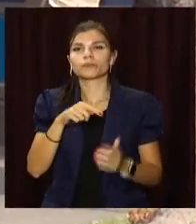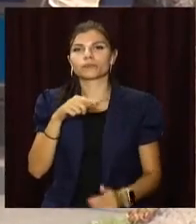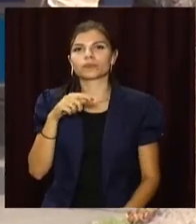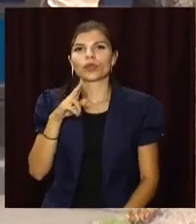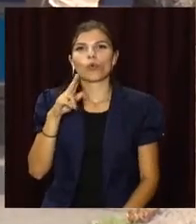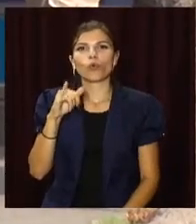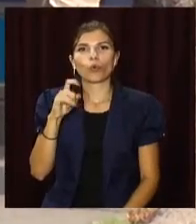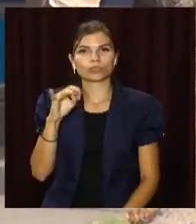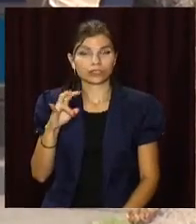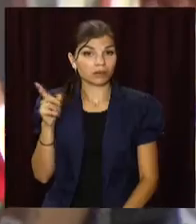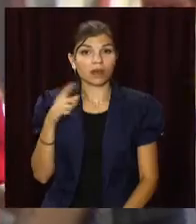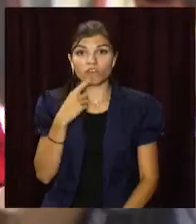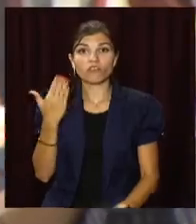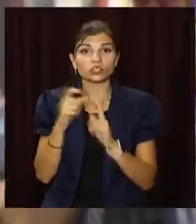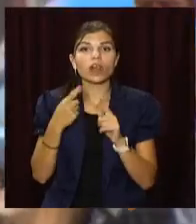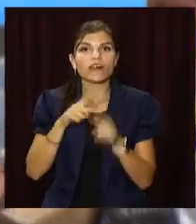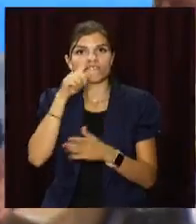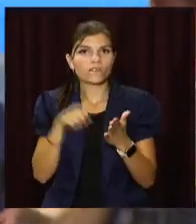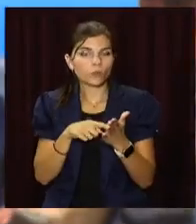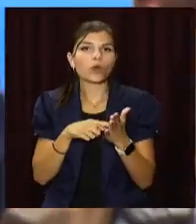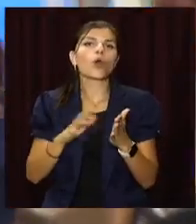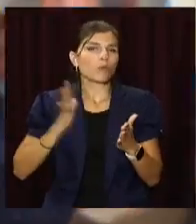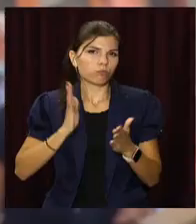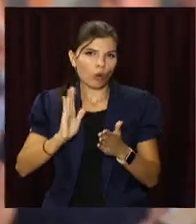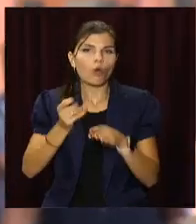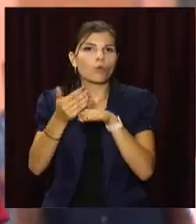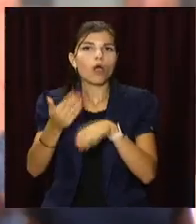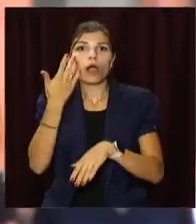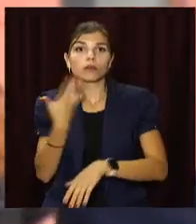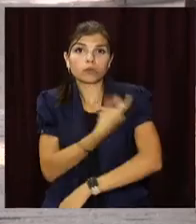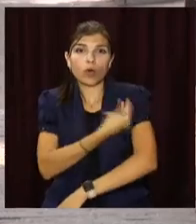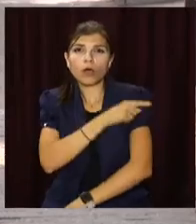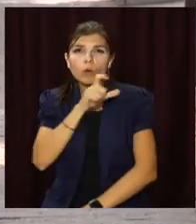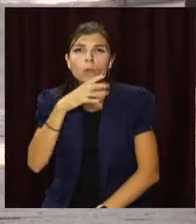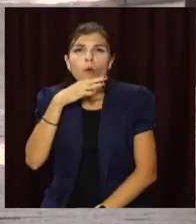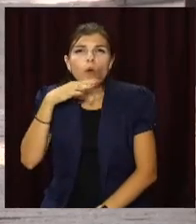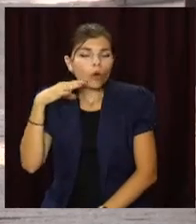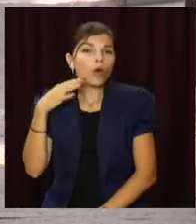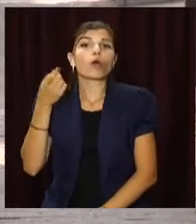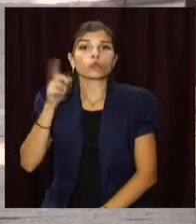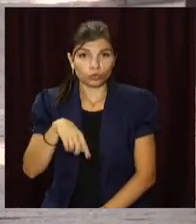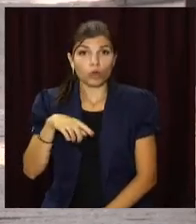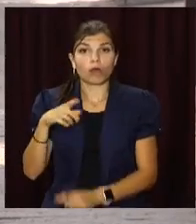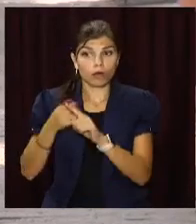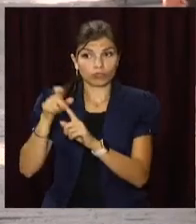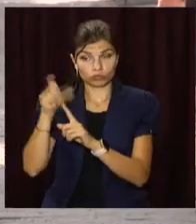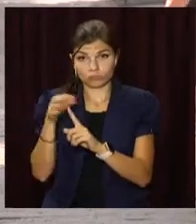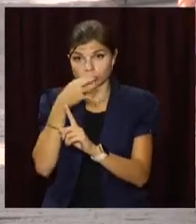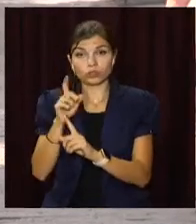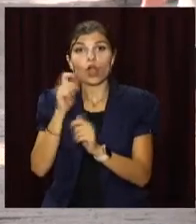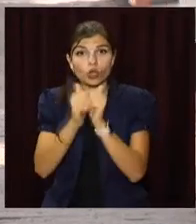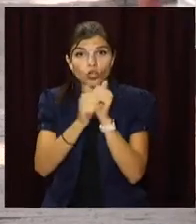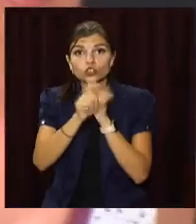його словами, це питання стане на часі, коли щепляться більшість українців. Тоді, відзначив головний санлікар, жодна людина,